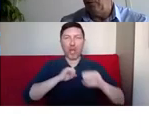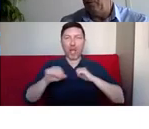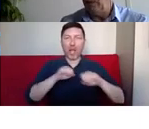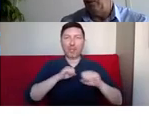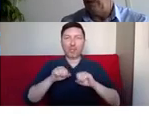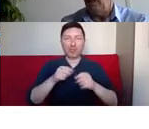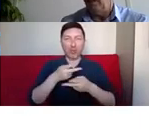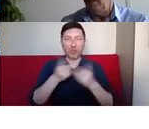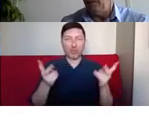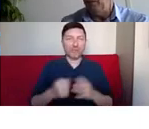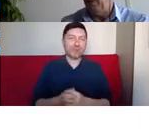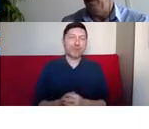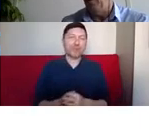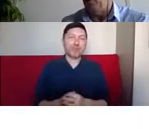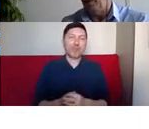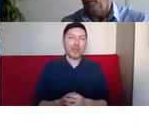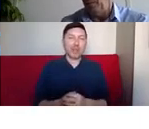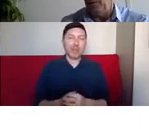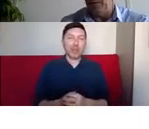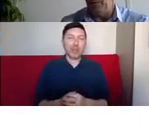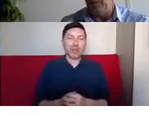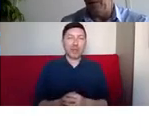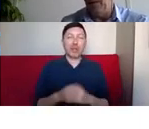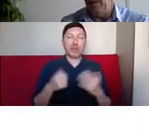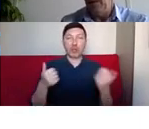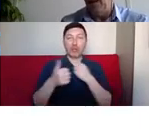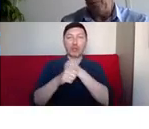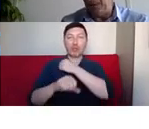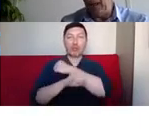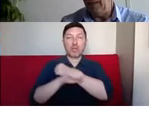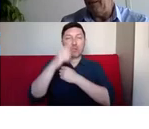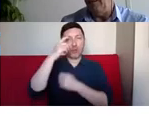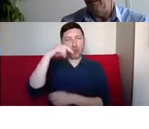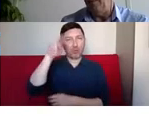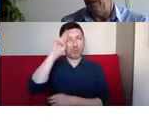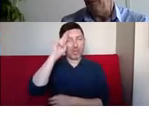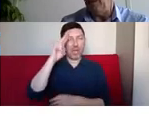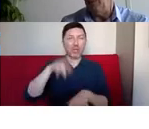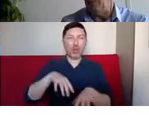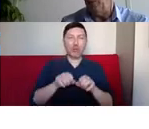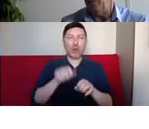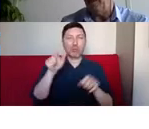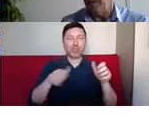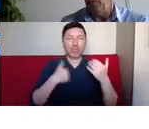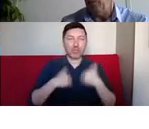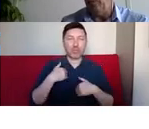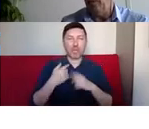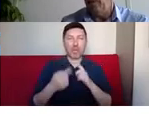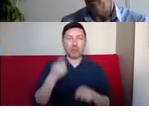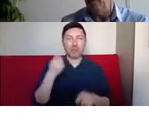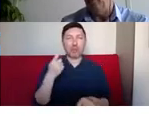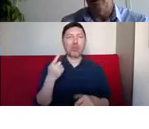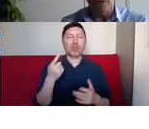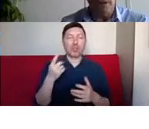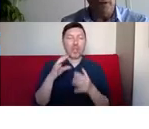d'ordre de ce que vous êtes, donc, c'est la semaine européenne pour l'emploi des personnes handicapées est cruciale. Bien sûr, cette dimension Europe est très importante.